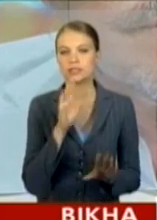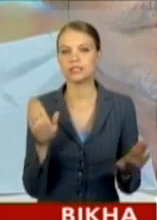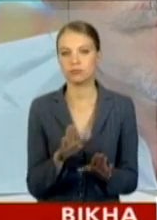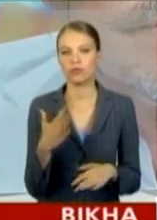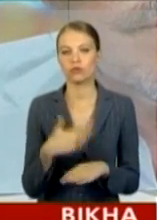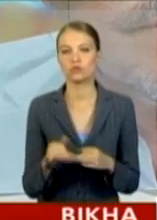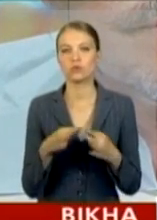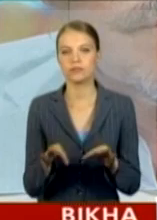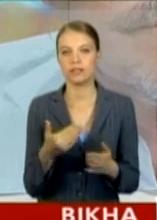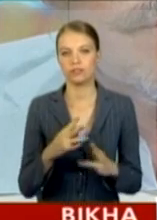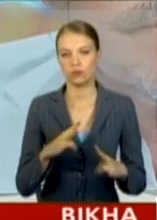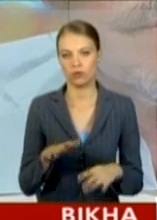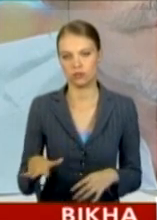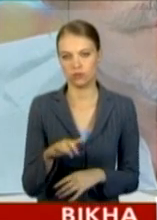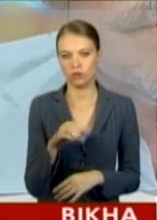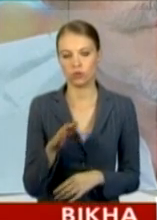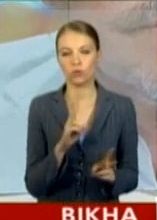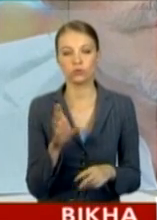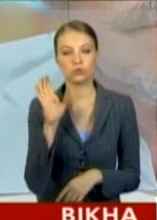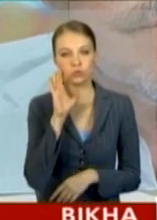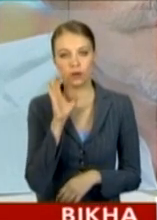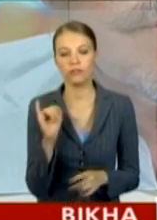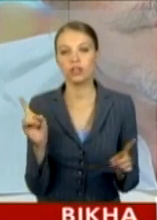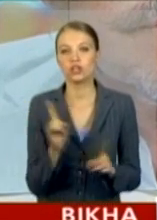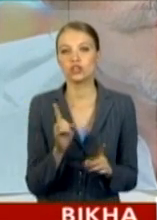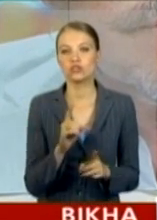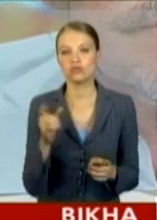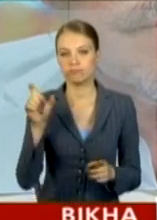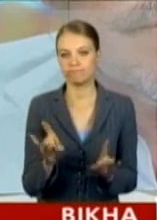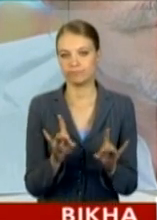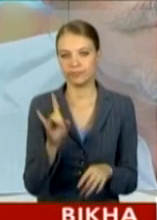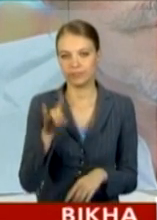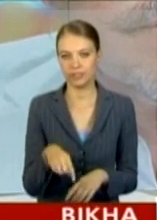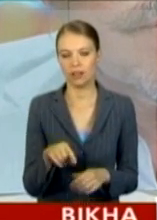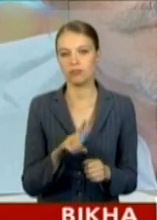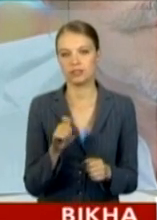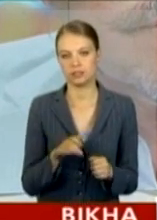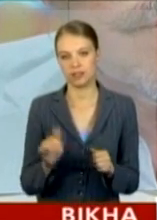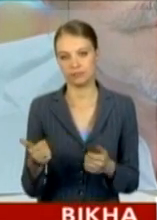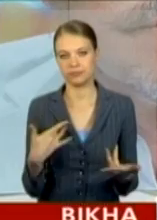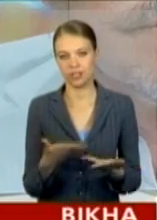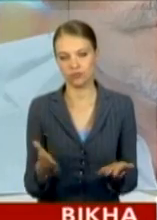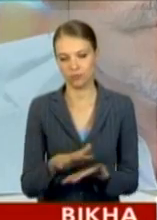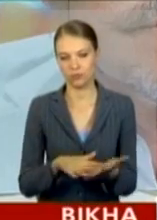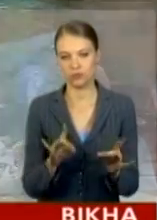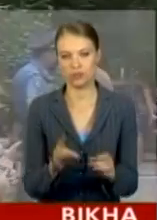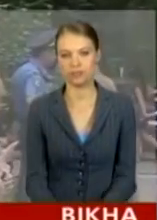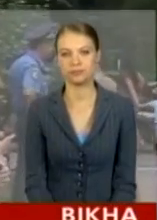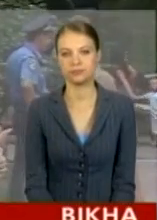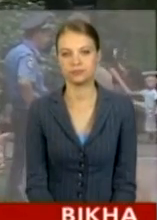у вже звільненій від терористів зоні АТО. Хто його слухав? І що жива легенда розповіла вікнам поза лаштунками? У сюжеті.